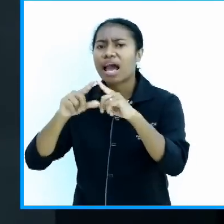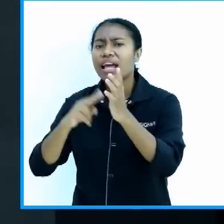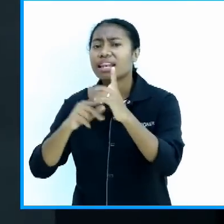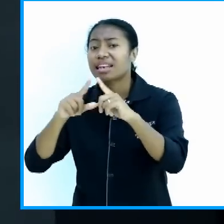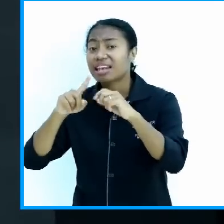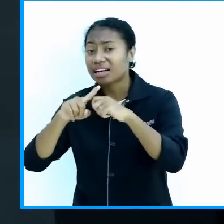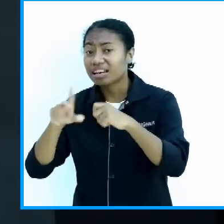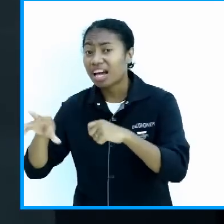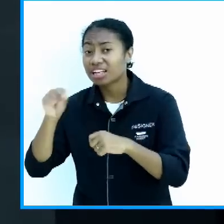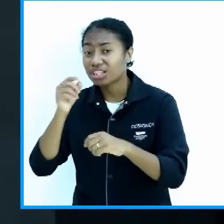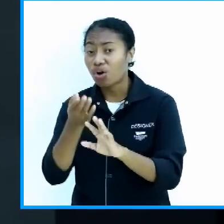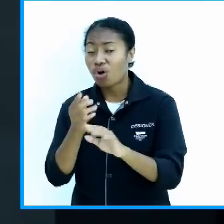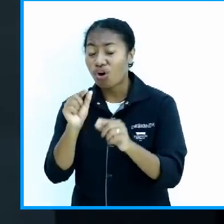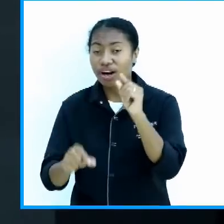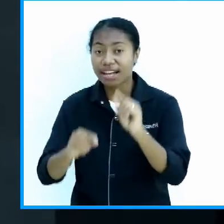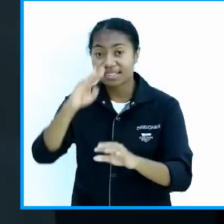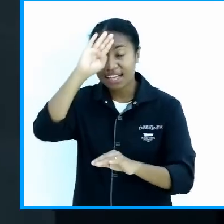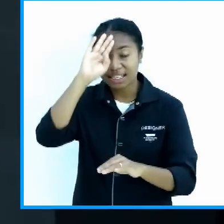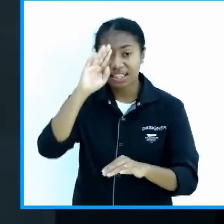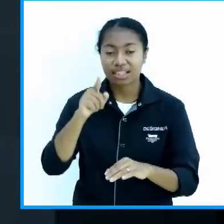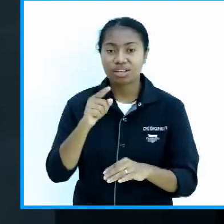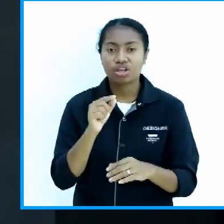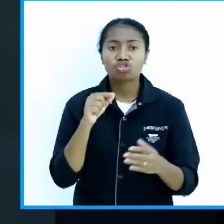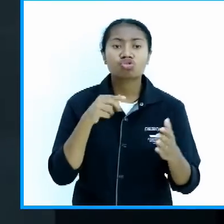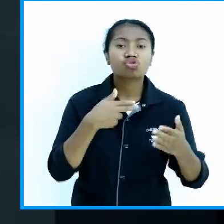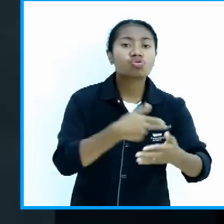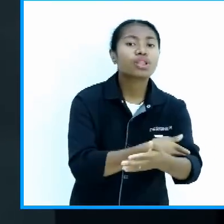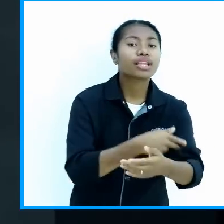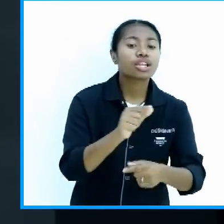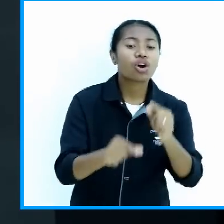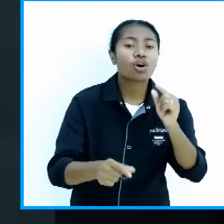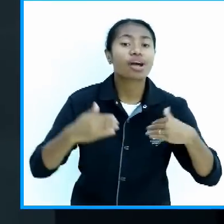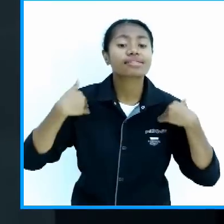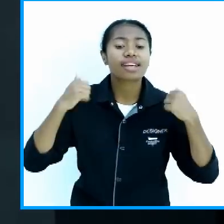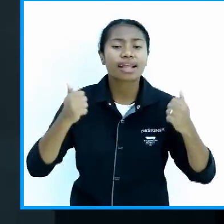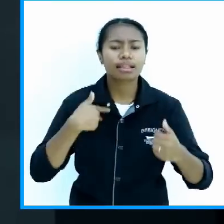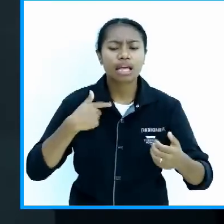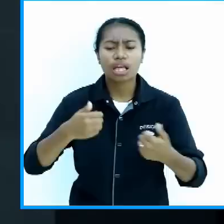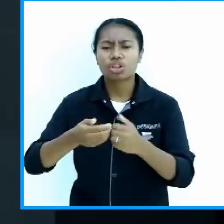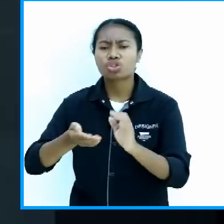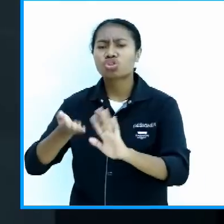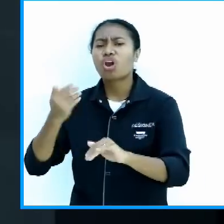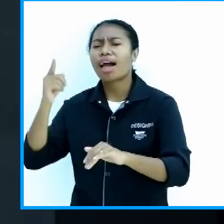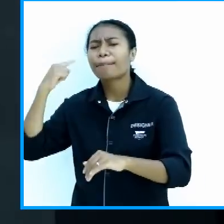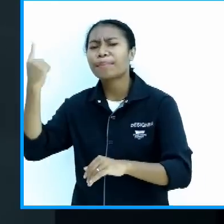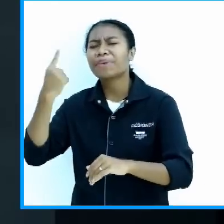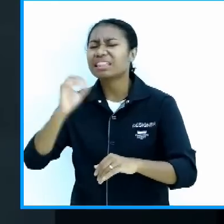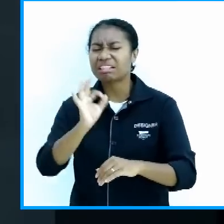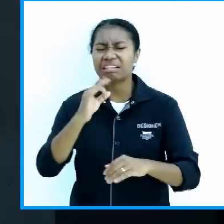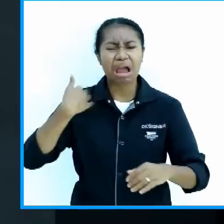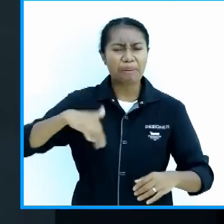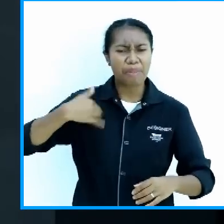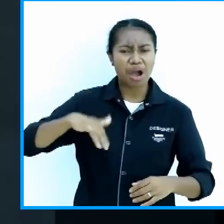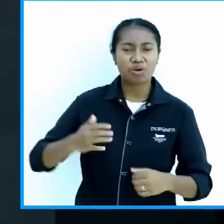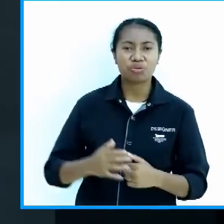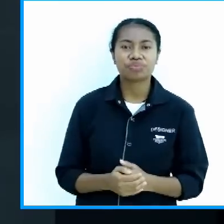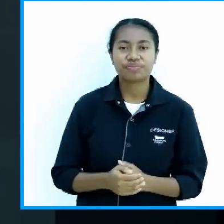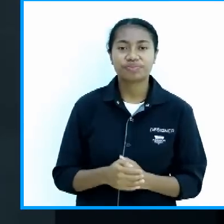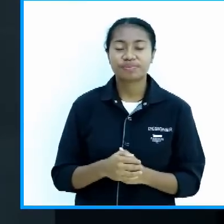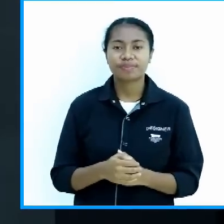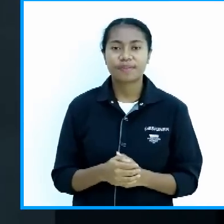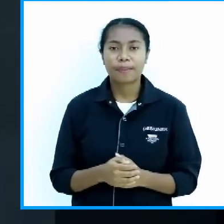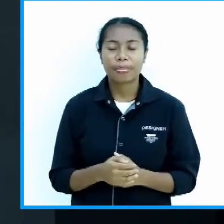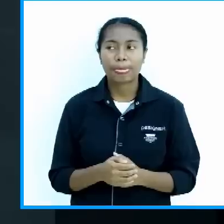kemudian nanti ini akan berkembang sampai di tahun 1800-an itu yang mulai